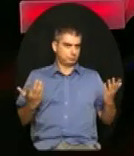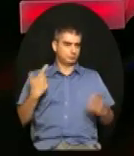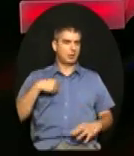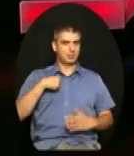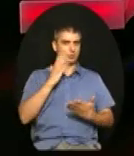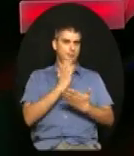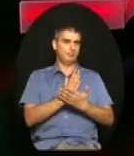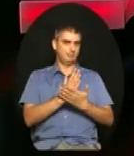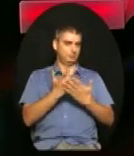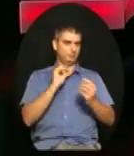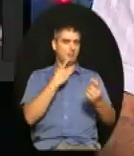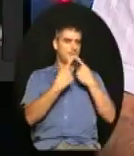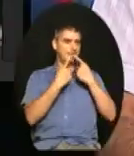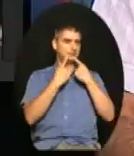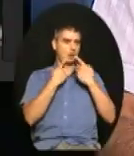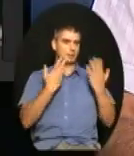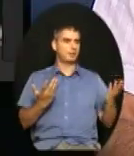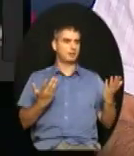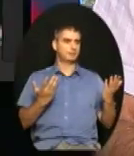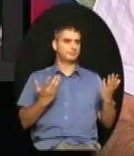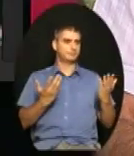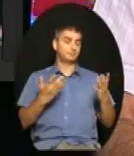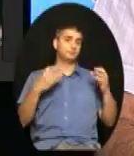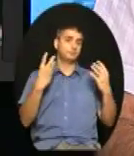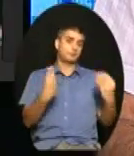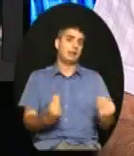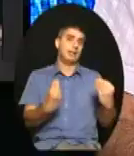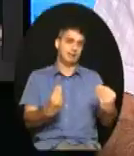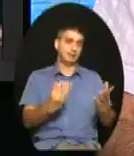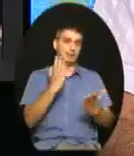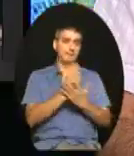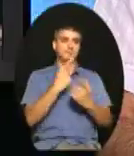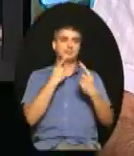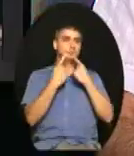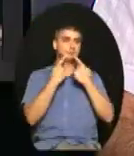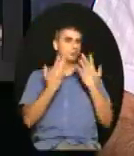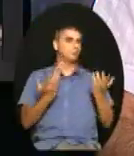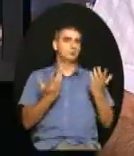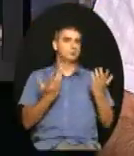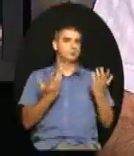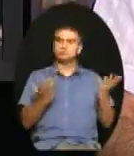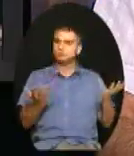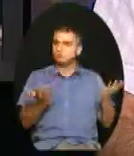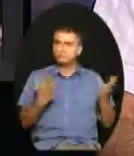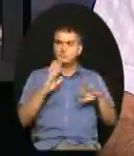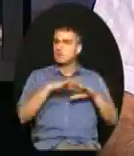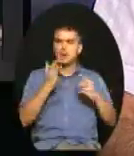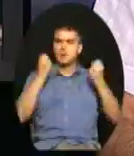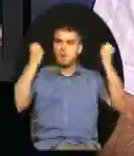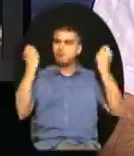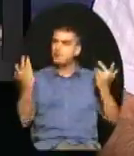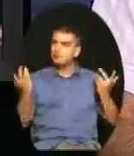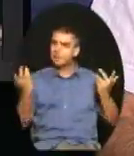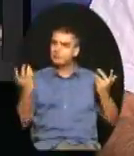אנחנו בעיצומו של מסע ומתן, מדשדש צריך לומר, אבל בעיצומו של מסע ומתן. אז על מה ולמה